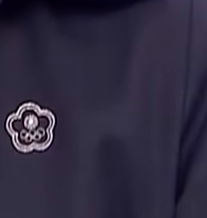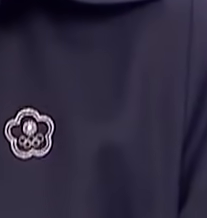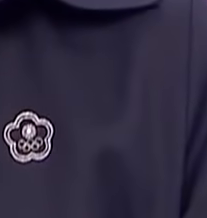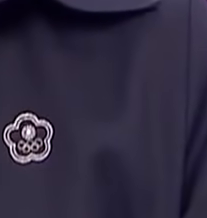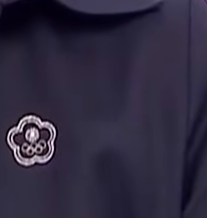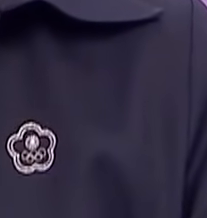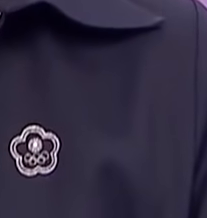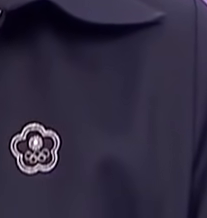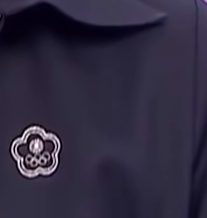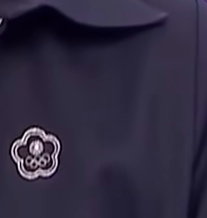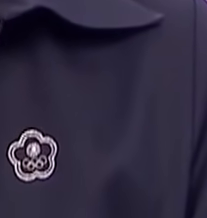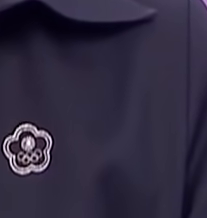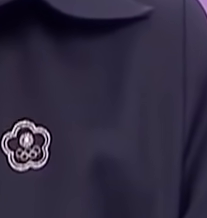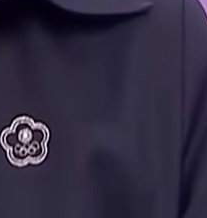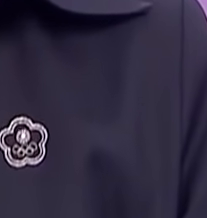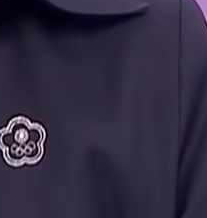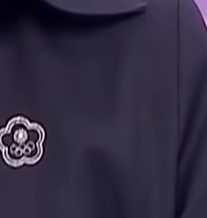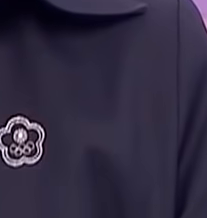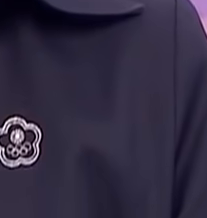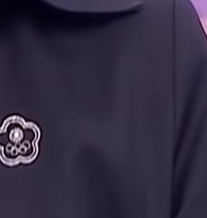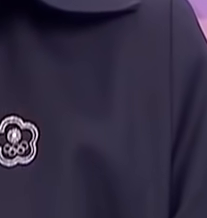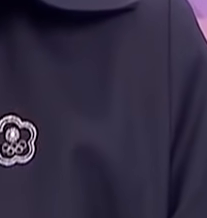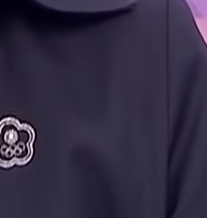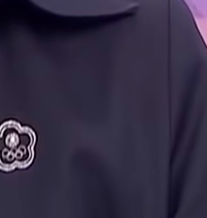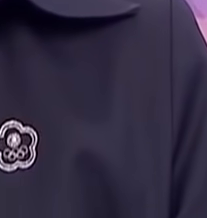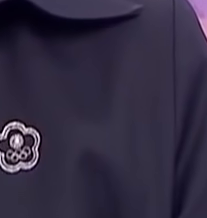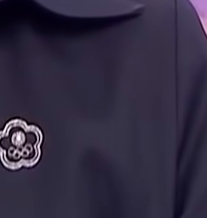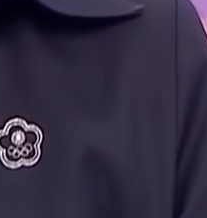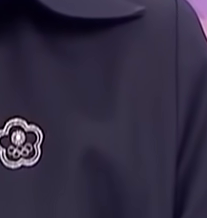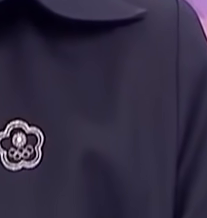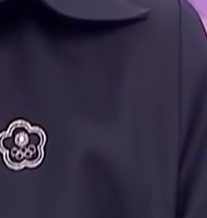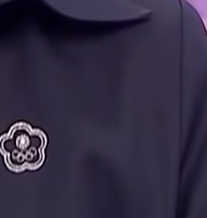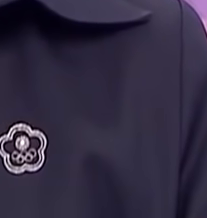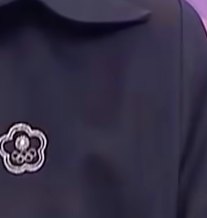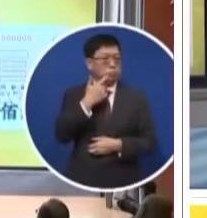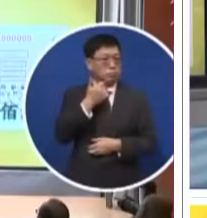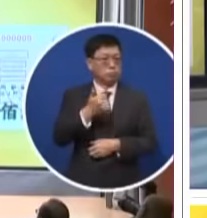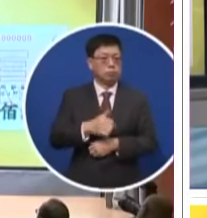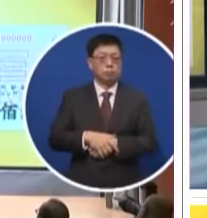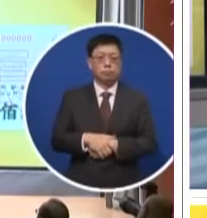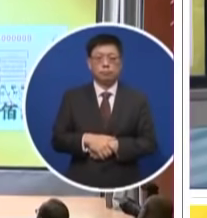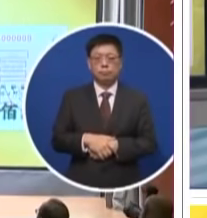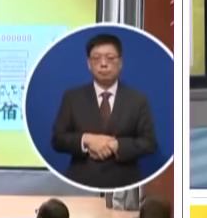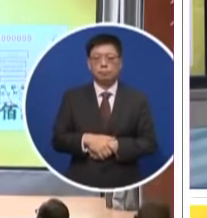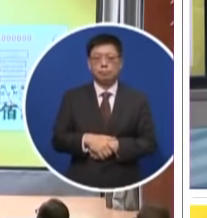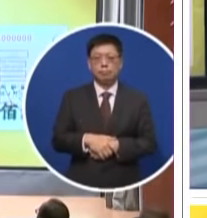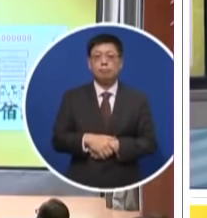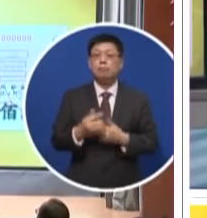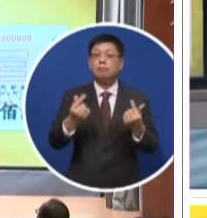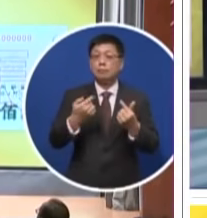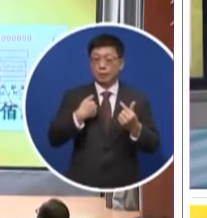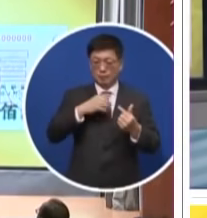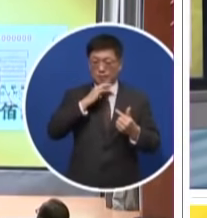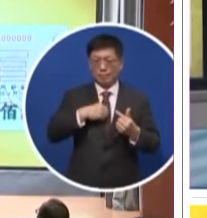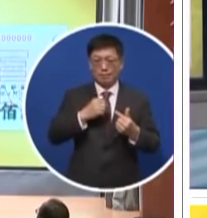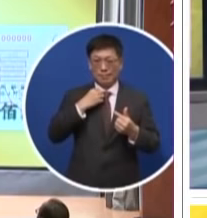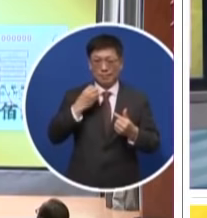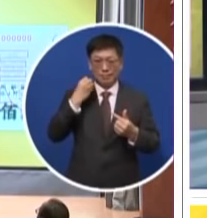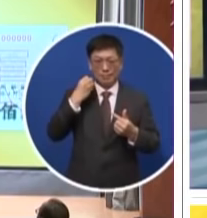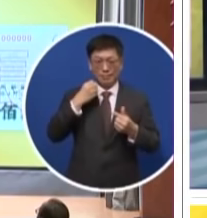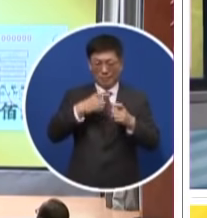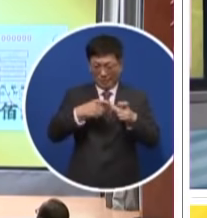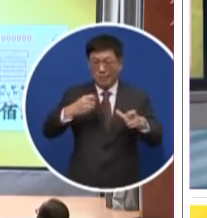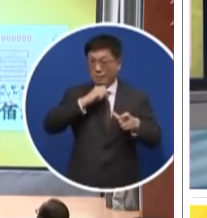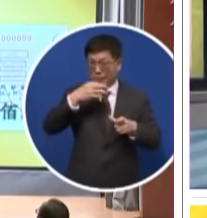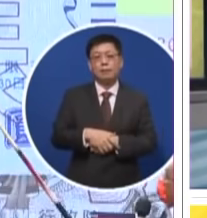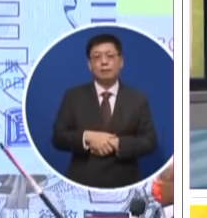很多那个小型的服务业是没有数位支付的嘛，所以你数位绑定很多地方都不能消费。这个所有